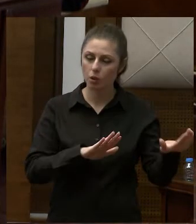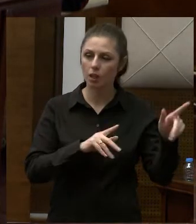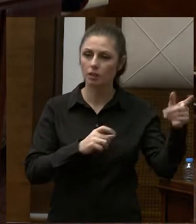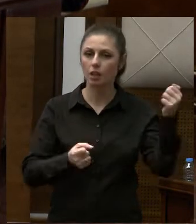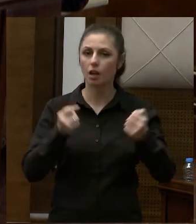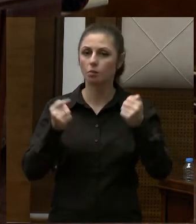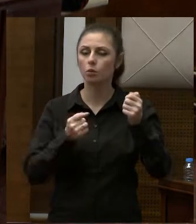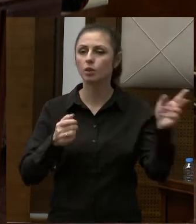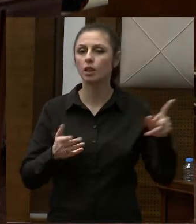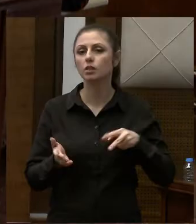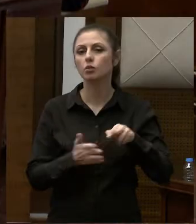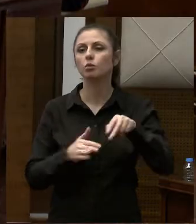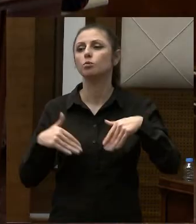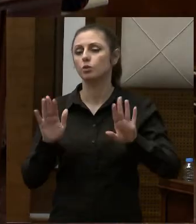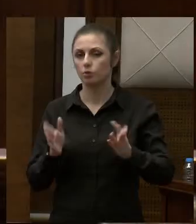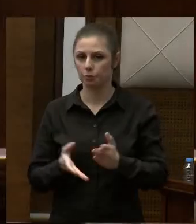kamyonlarımız artık yürümüyor.